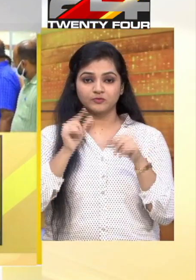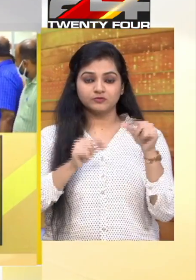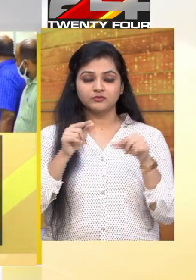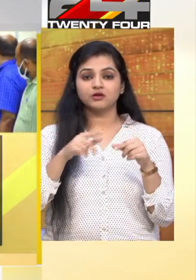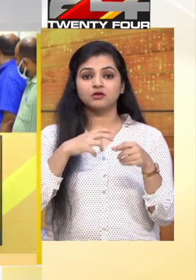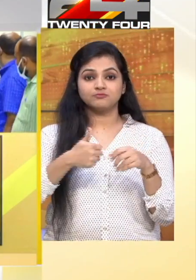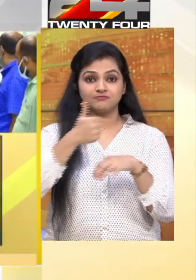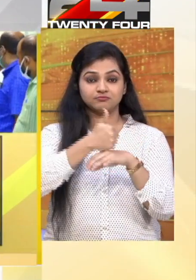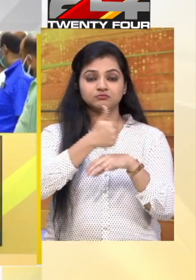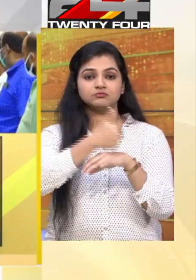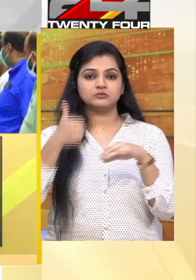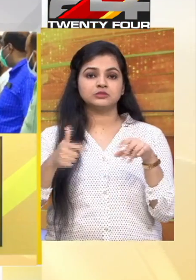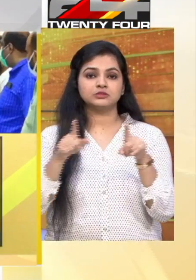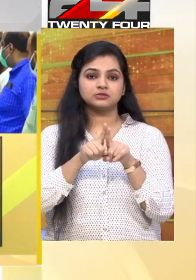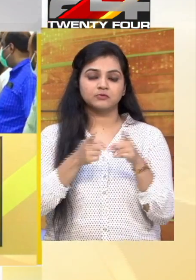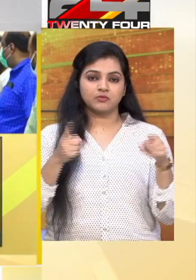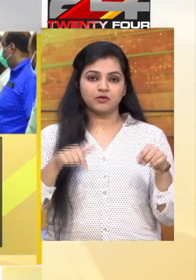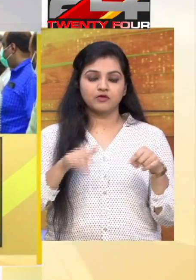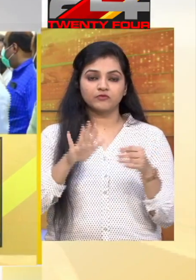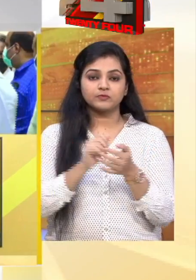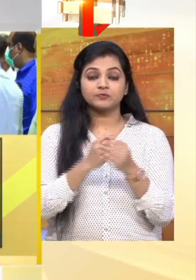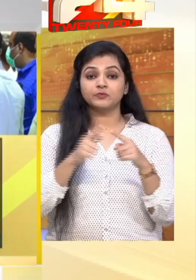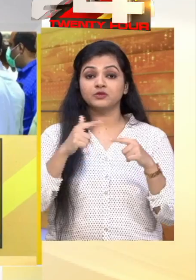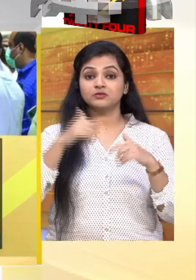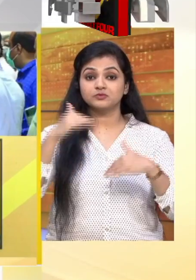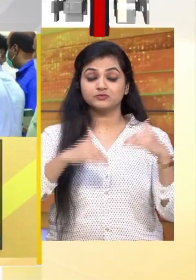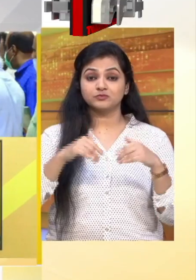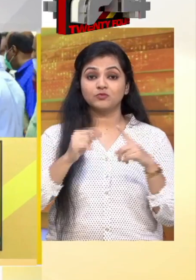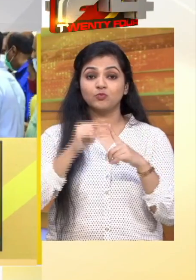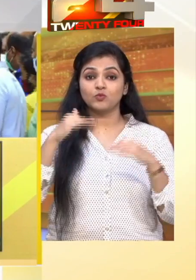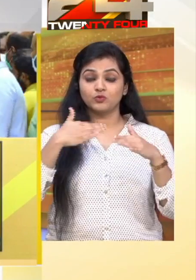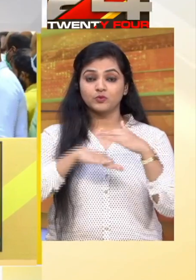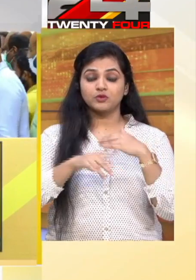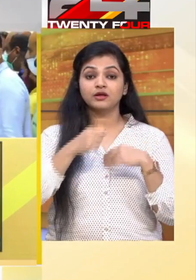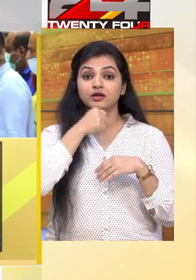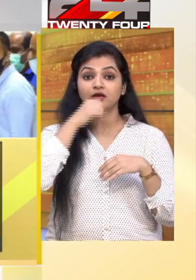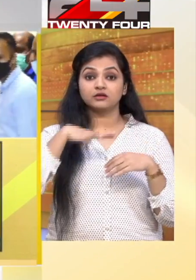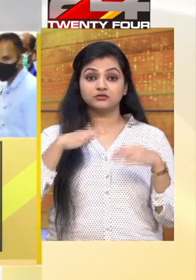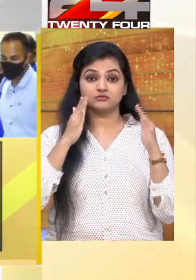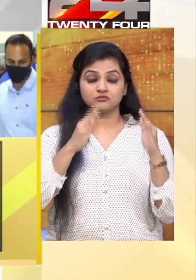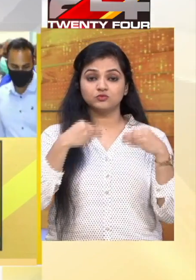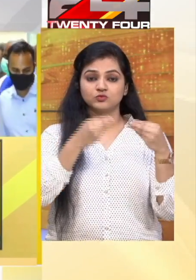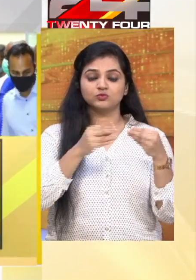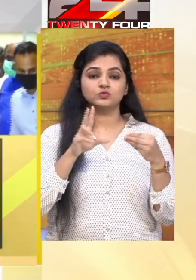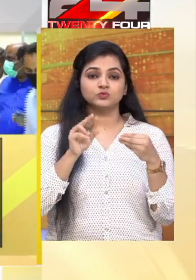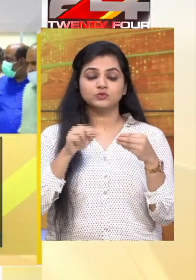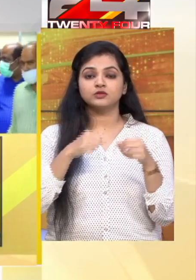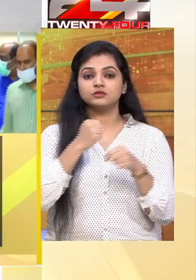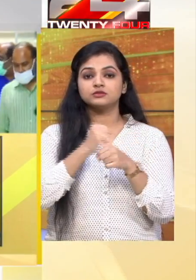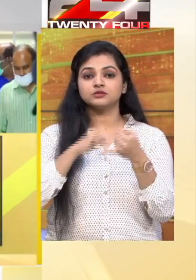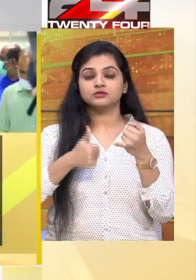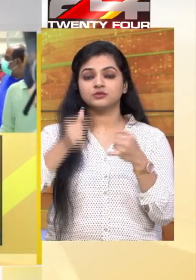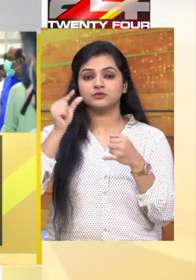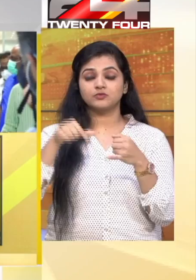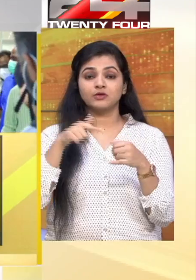സ്ഥാനം ഒഴിയേണ്ട ഒരു സാഹചര്യമുണ്ട്. എന്നാൽ തിരഞ്ഞെടുപ്പ് രാഷ്ട്രീയത്തിൽ ഇത്തരത്തിൽ ഒരു പ്രായപരിധി കൊണ്ടുവരും ില്ല, അത്തരത്തിലൊരു